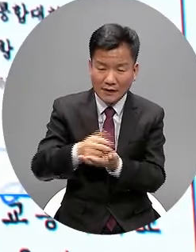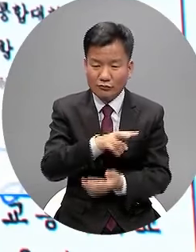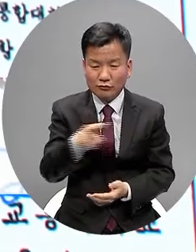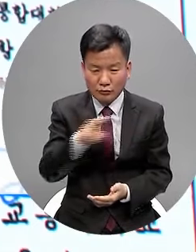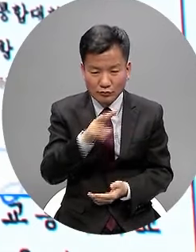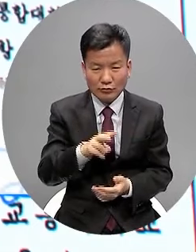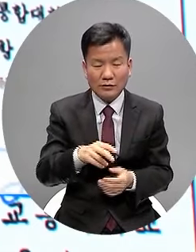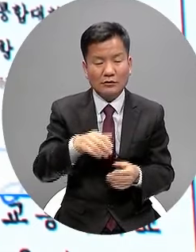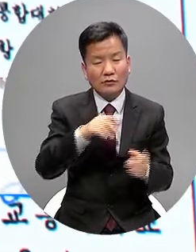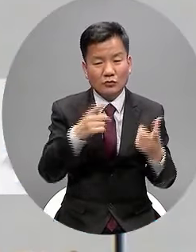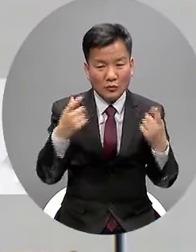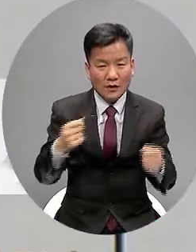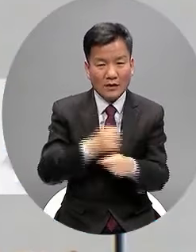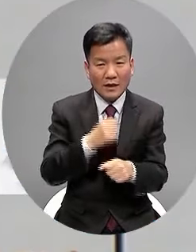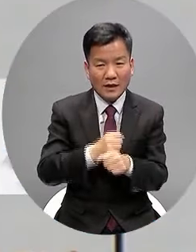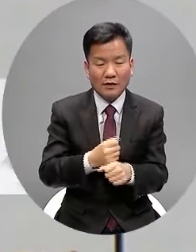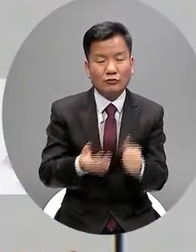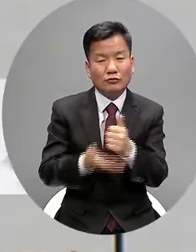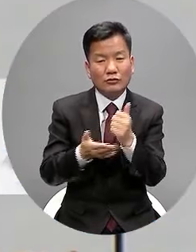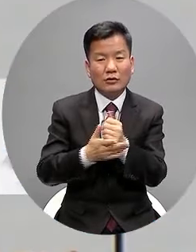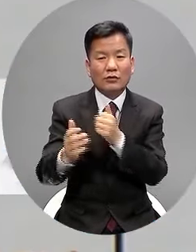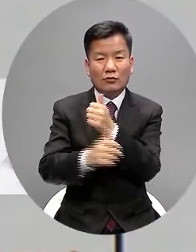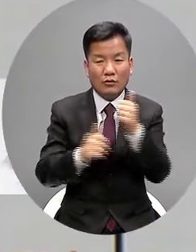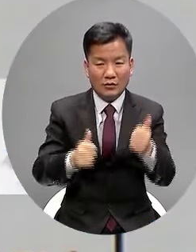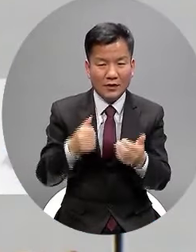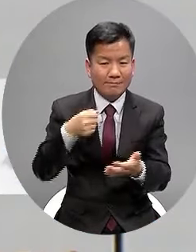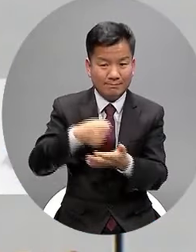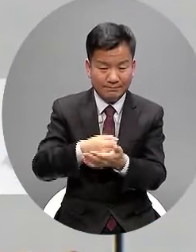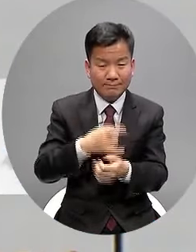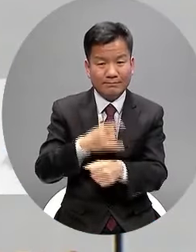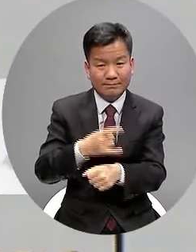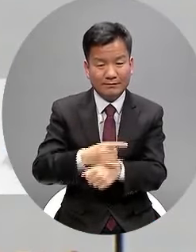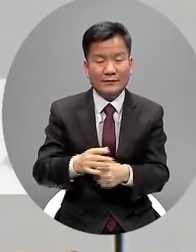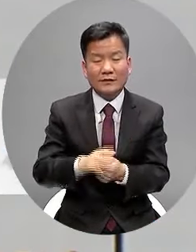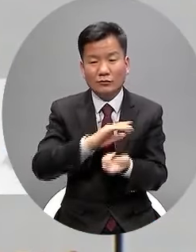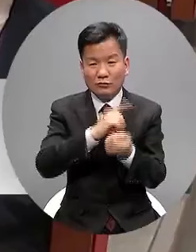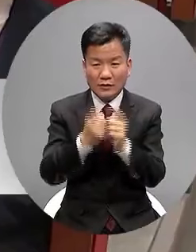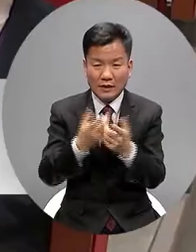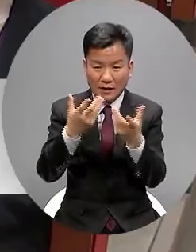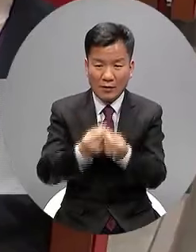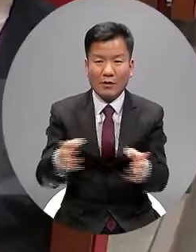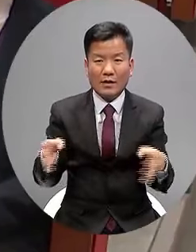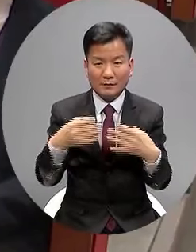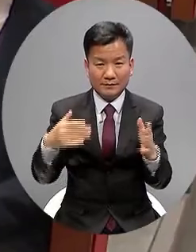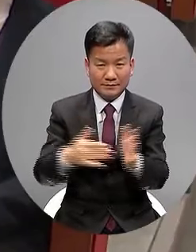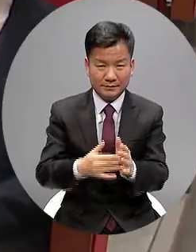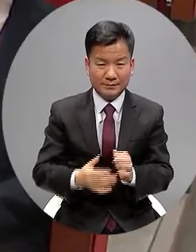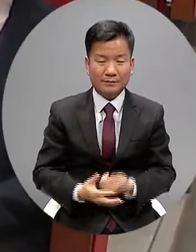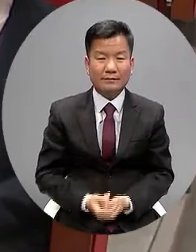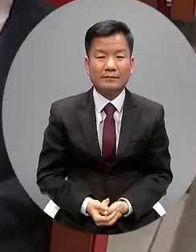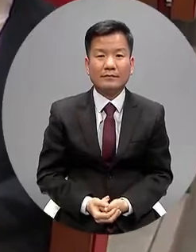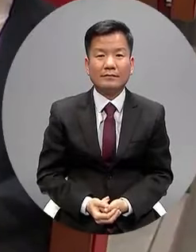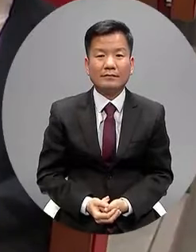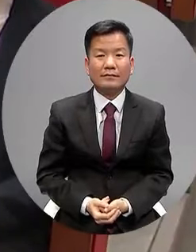양대학 동수로 구성한 총장 추천위원회에서 결정하는 등 주요 쟁점에 합의했습니다.